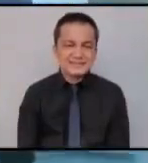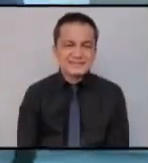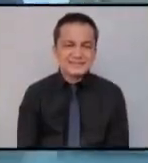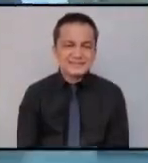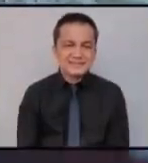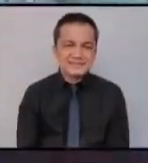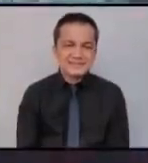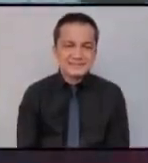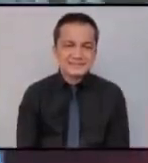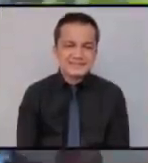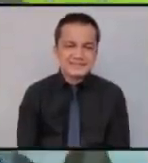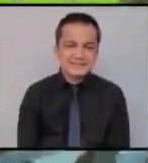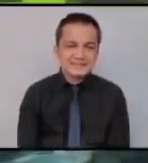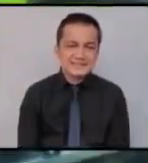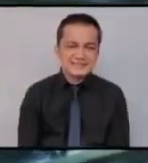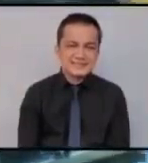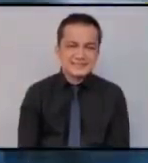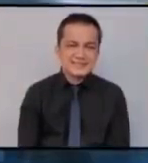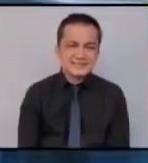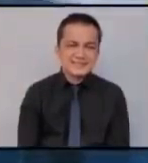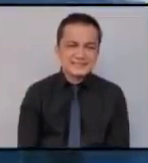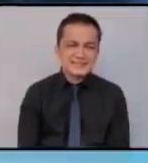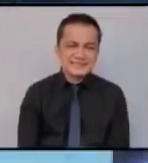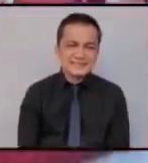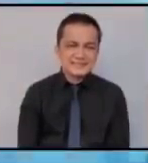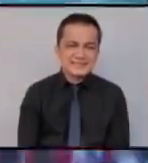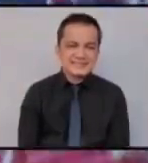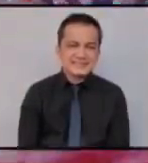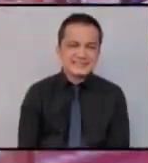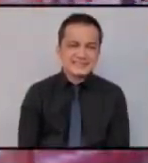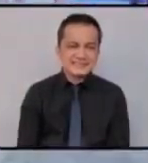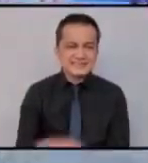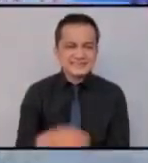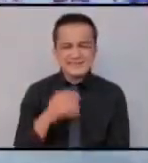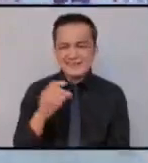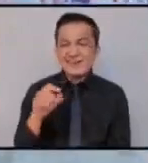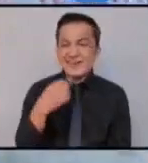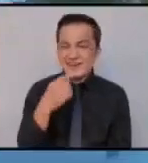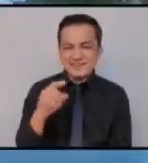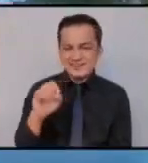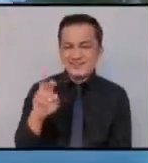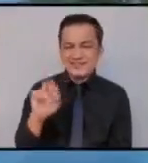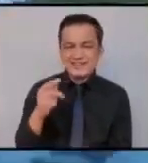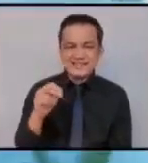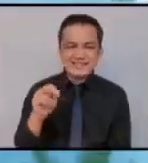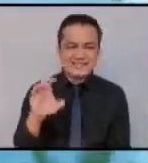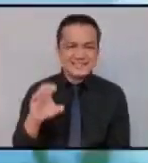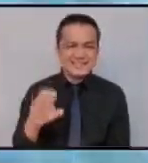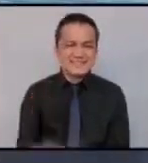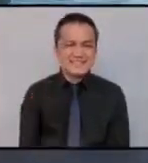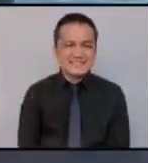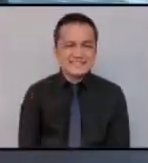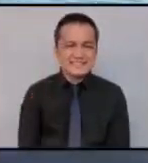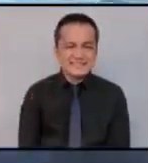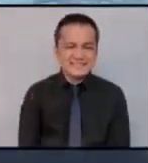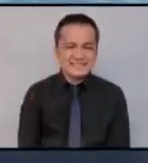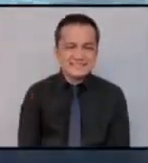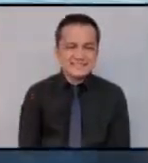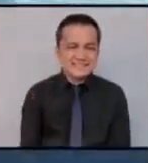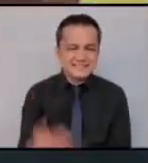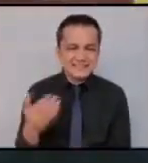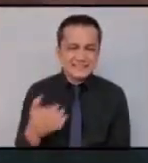ikaw. Oy, organic yan. Aha. Tapos ito na yung kanyang bibig. Okay, naku,